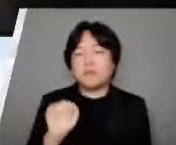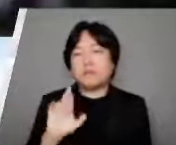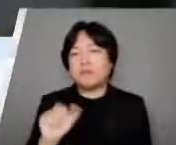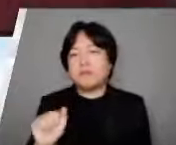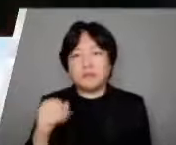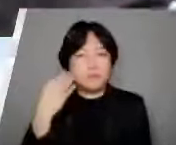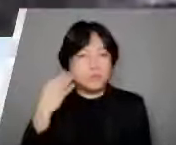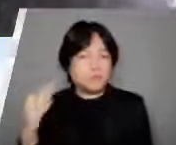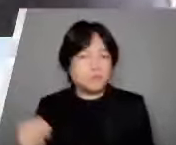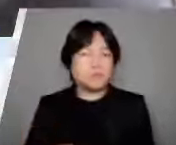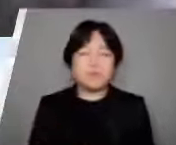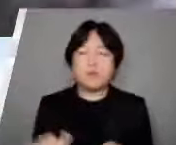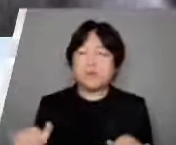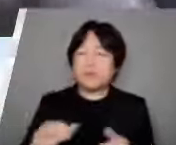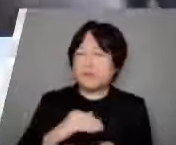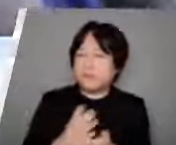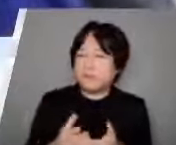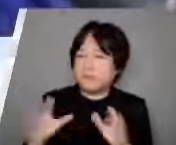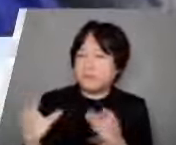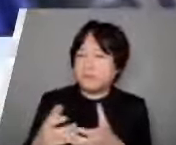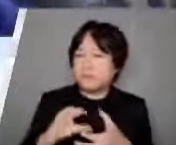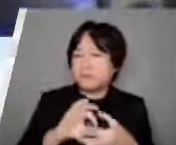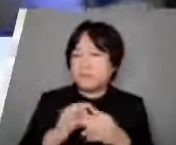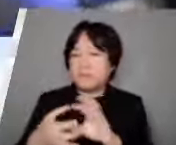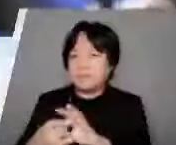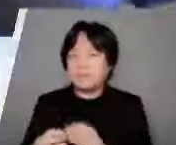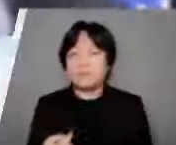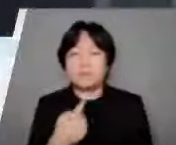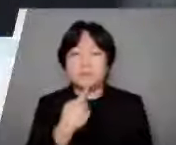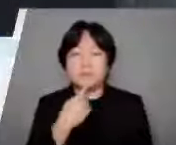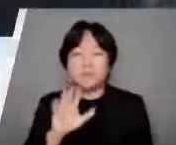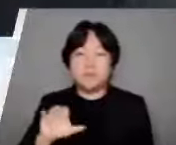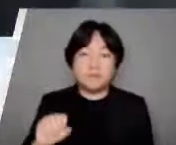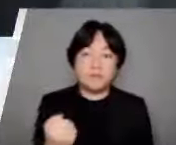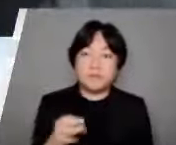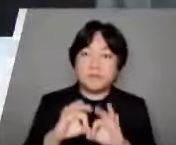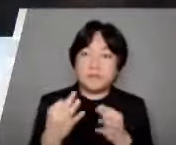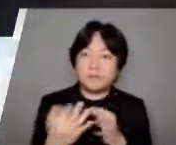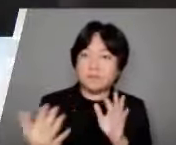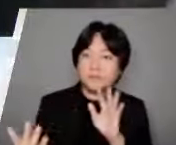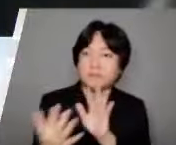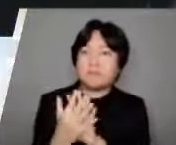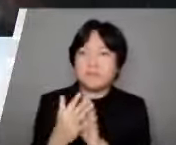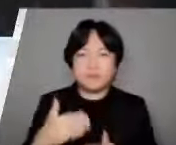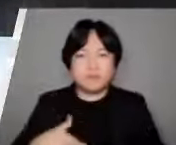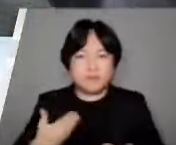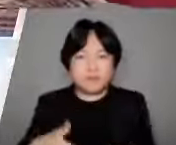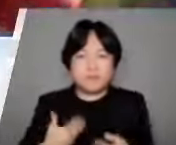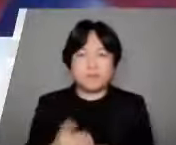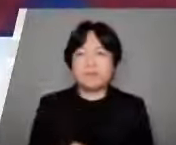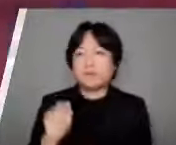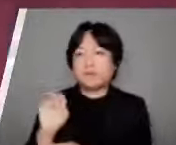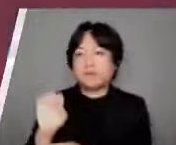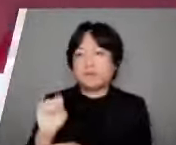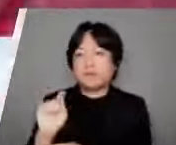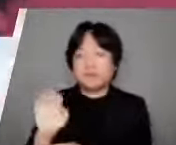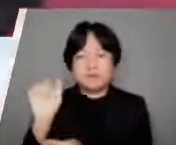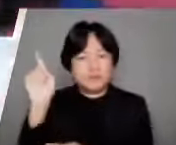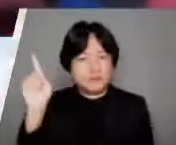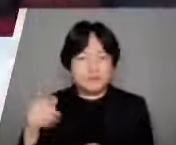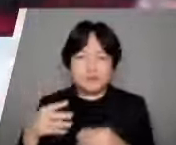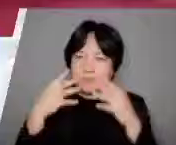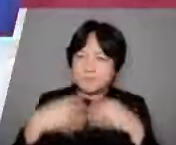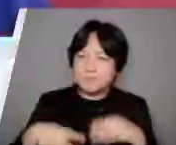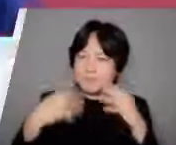pang Olympian. Masaya silang sinalubong ng kani-kanilang mga kaanak. Si Nesty di naiwasang maging emosyonal. Nagpasalamat naman si